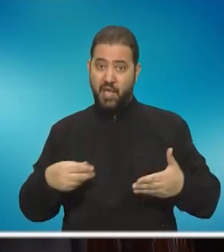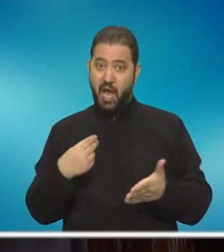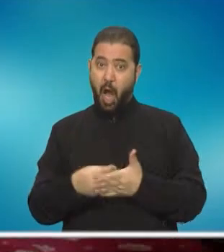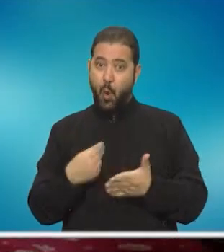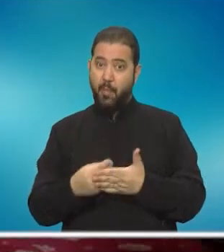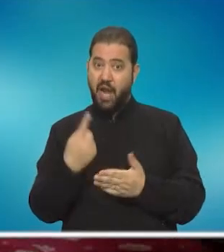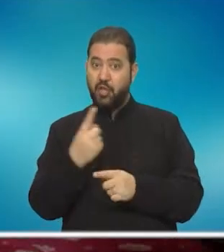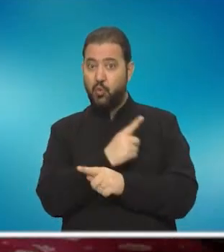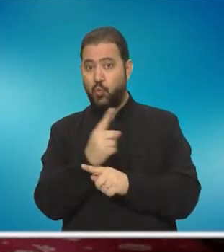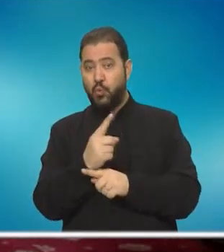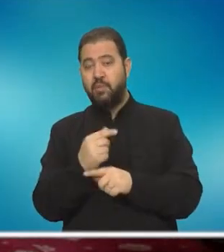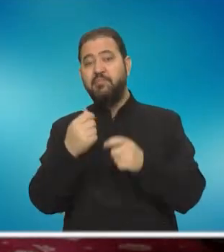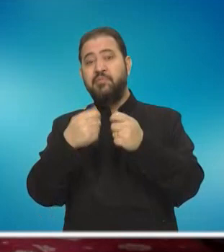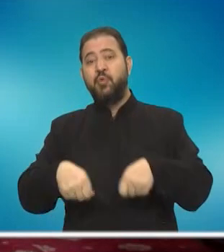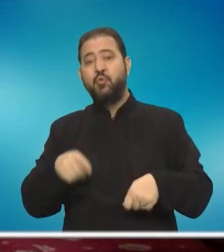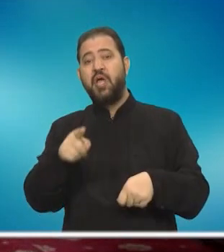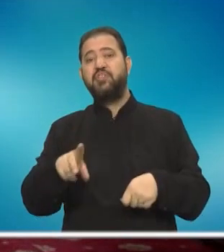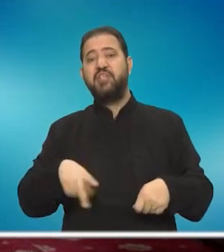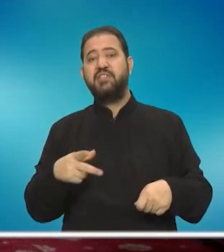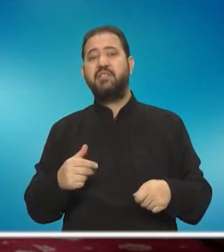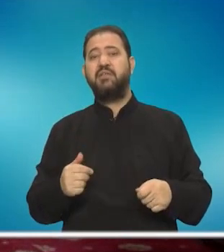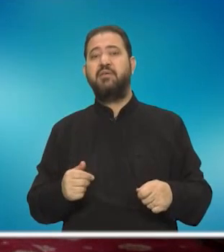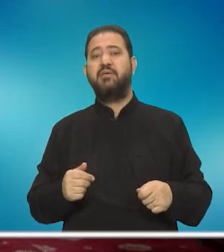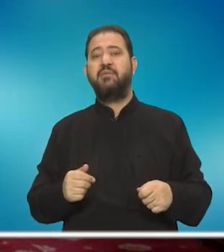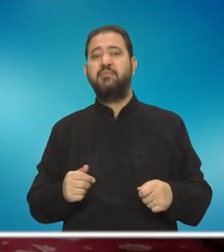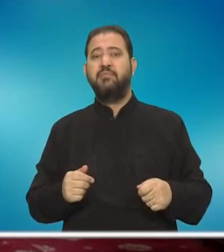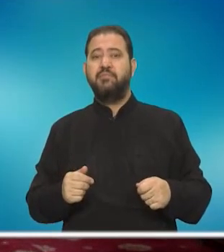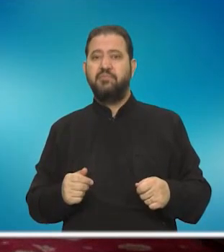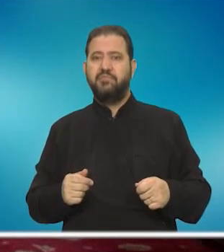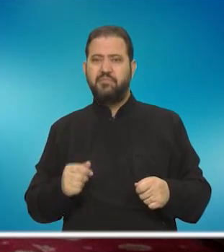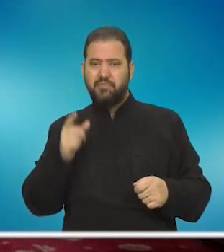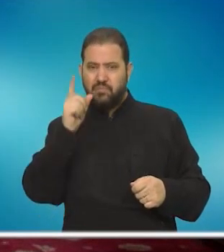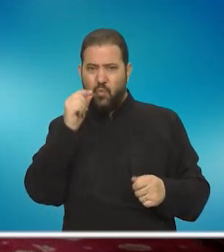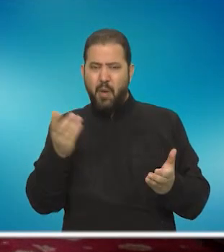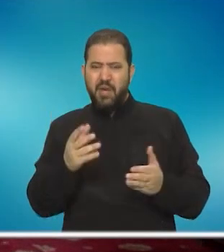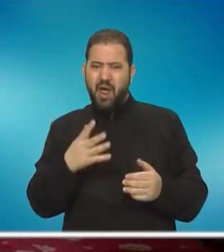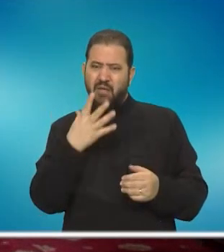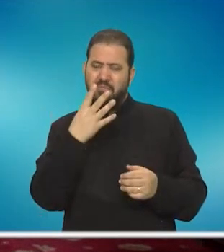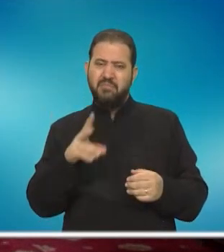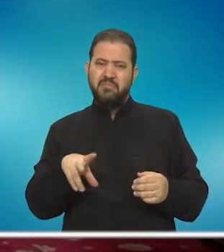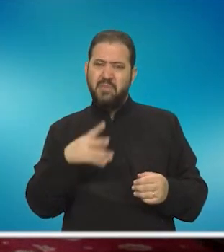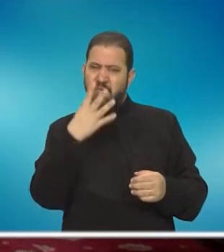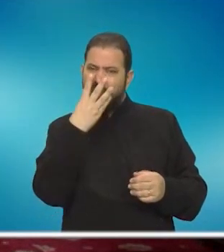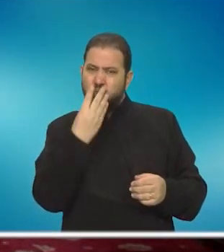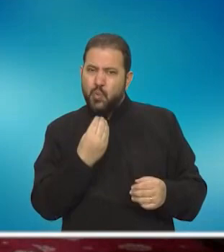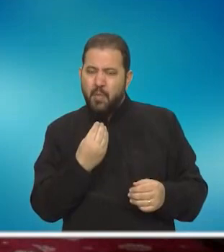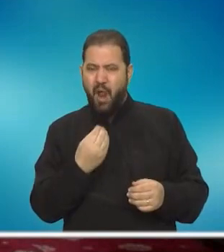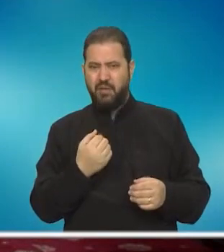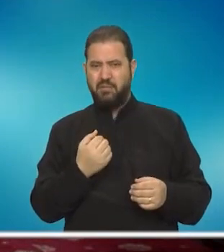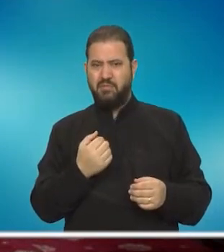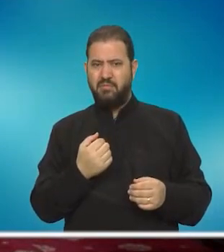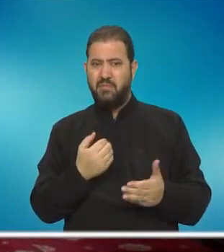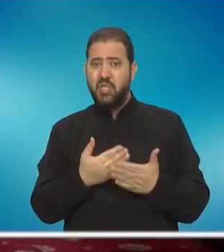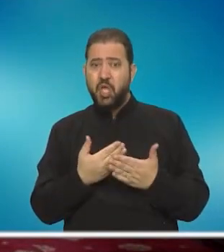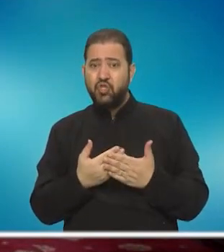lucru material, totuși aceștia sunt cei mai vizați de depresie, de întristare, de însingurare. De